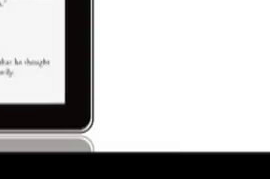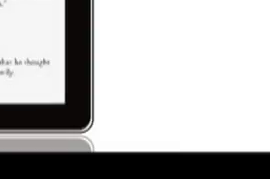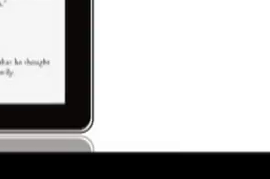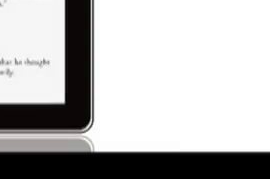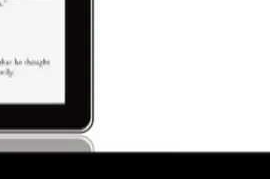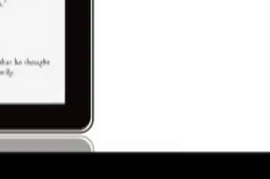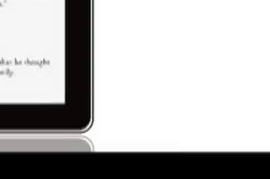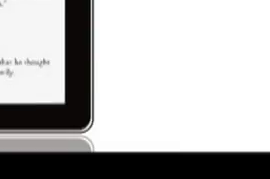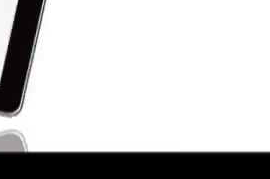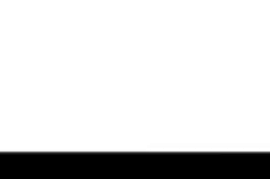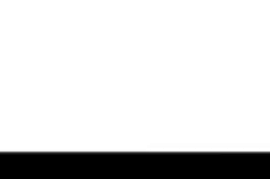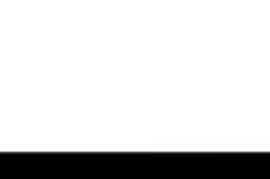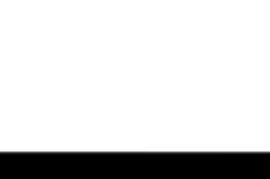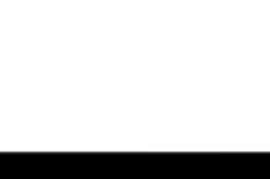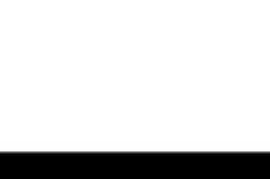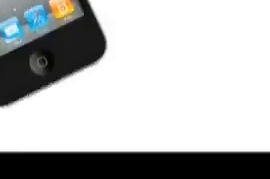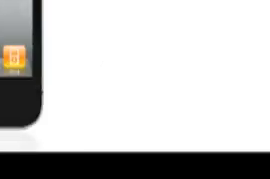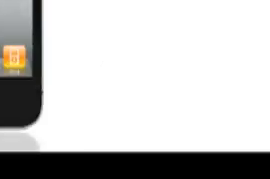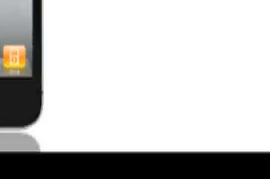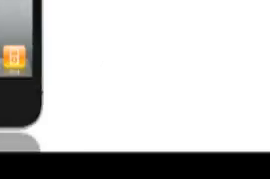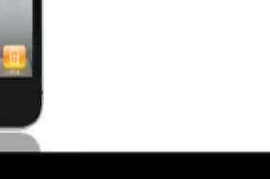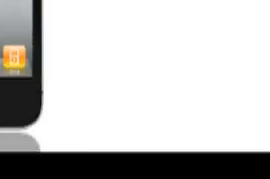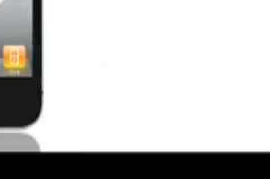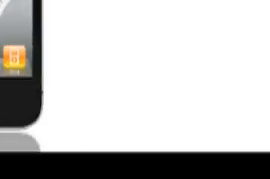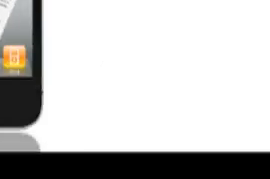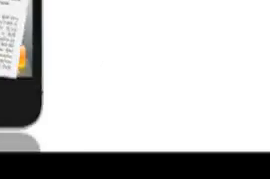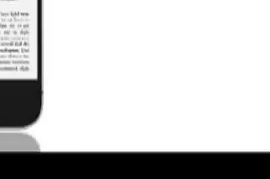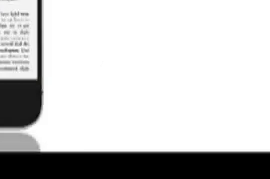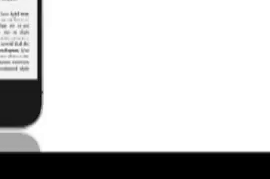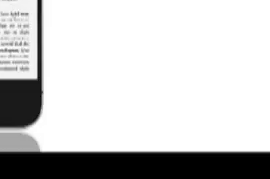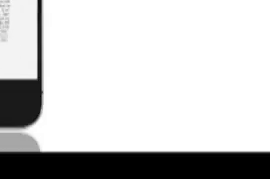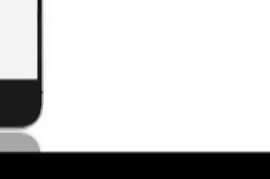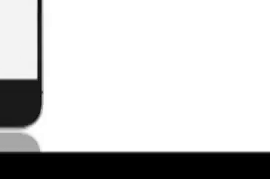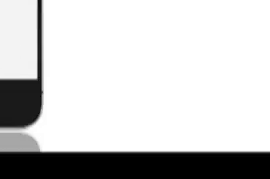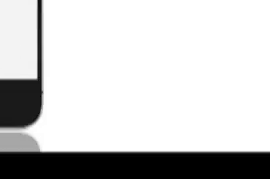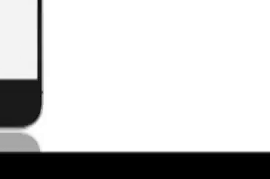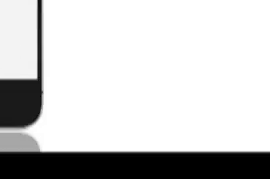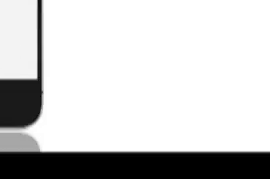書，令到讀者可以隨時隨地利用 iPad、iPhone 或